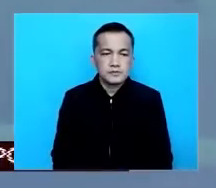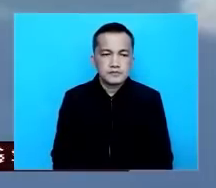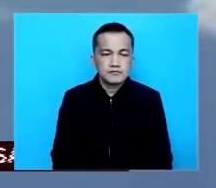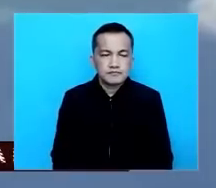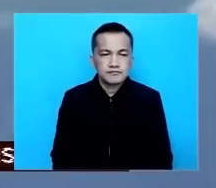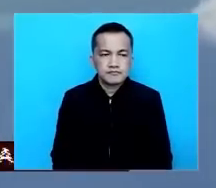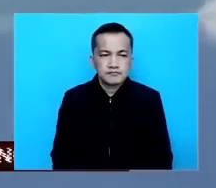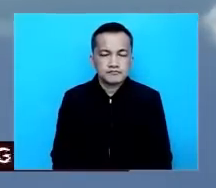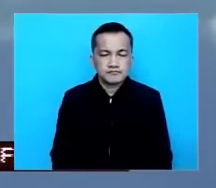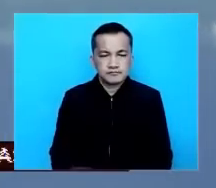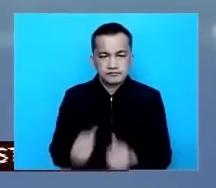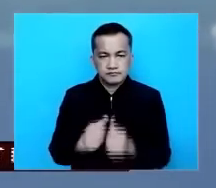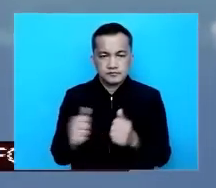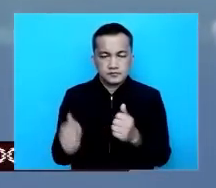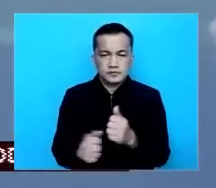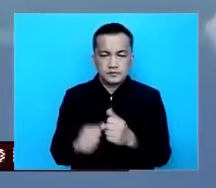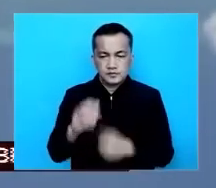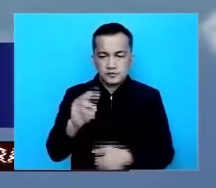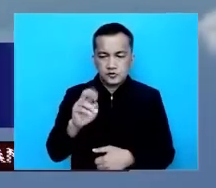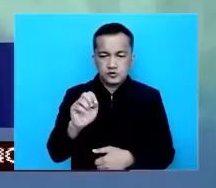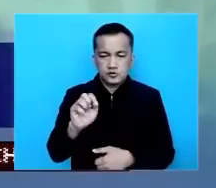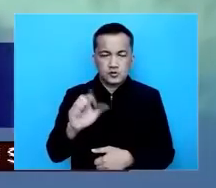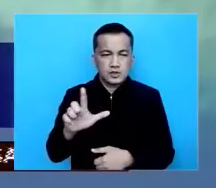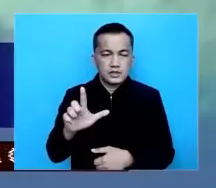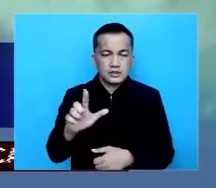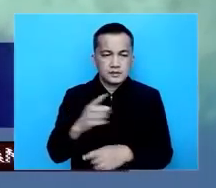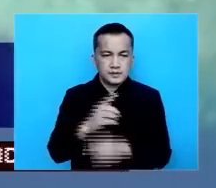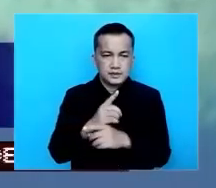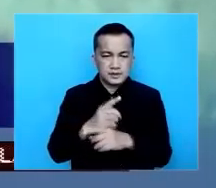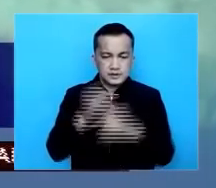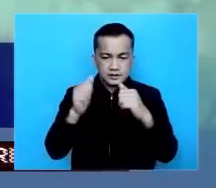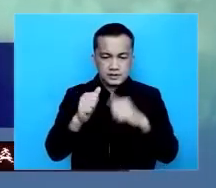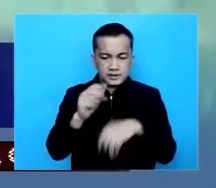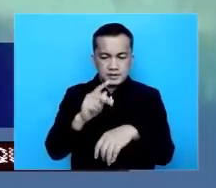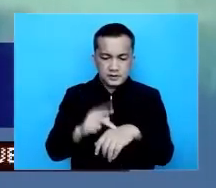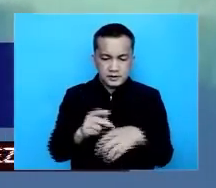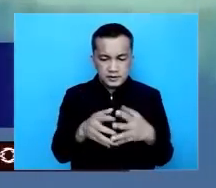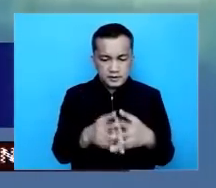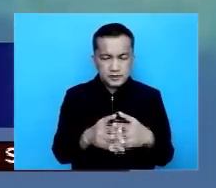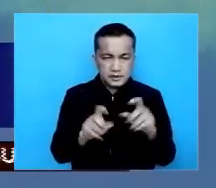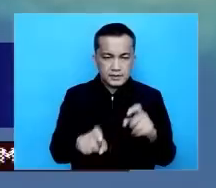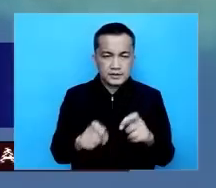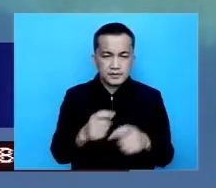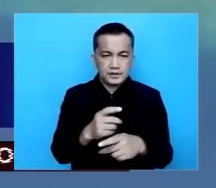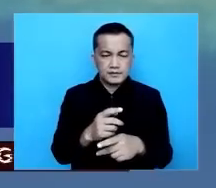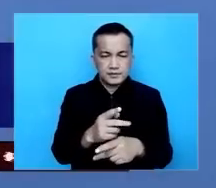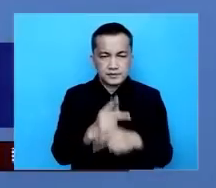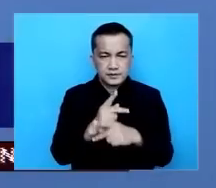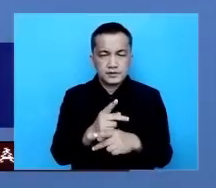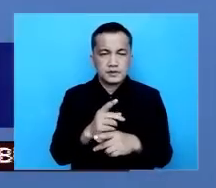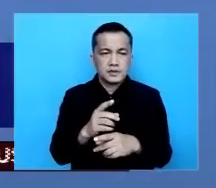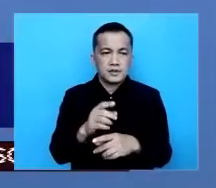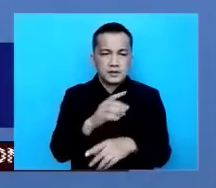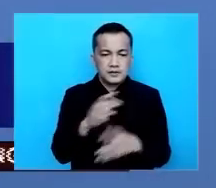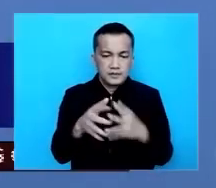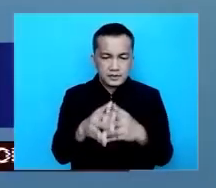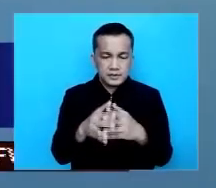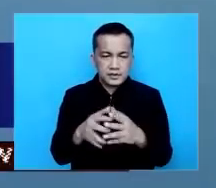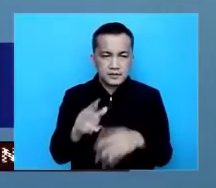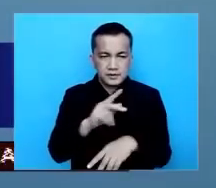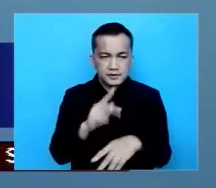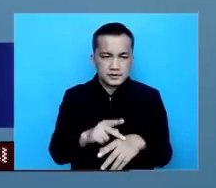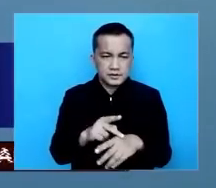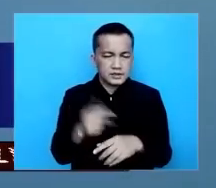Sa ilalim ng Mutual Defense Treaty ng Pilipinas at Amerika, dapat ipagtanggol ng Amerika ang Pilipinas mula sa anumang